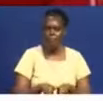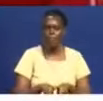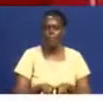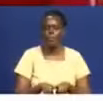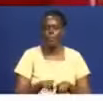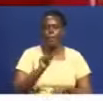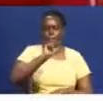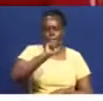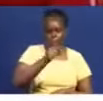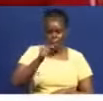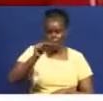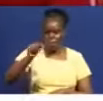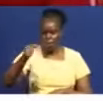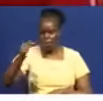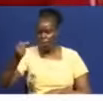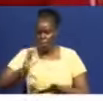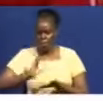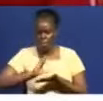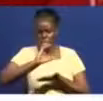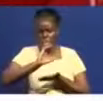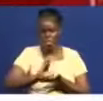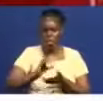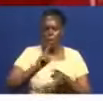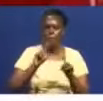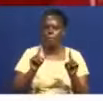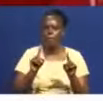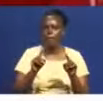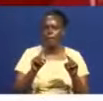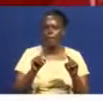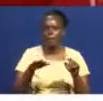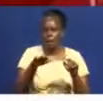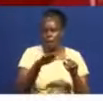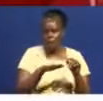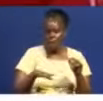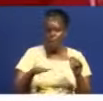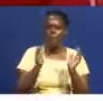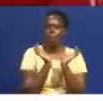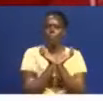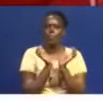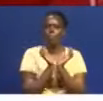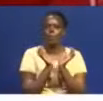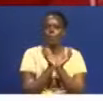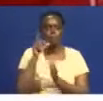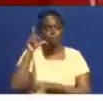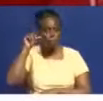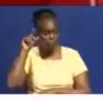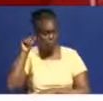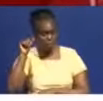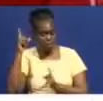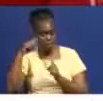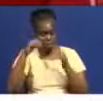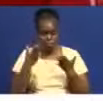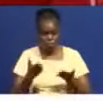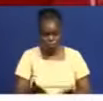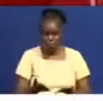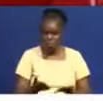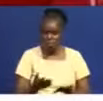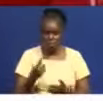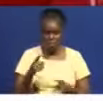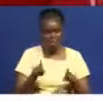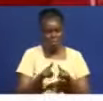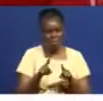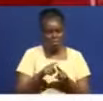sababu mamilioni yaliwekezwa, lakini uwanja wa Mombasa Stadium mpaka leo umebaki kuwa